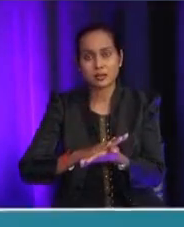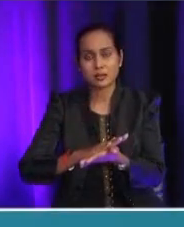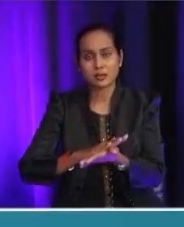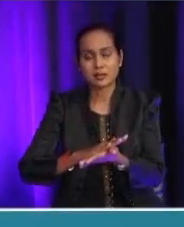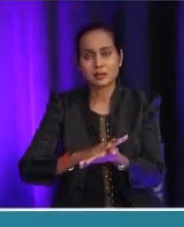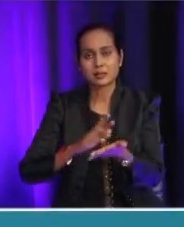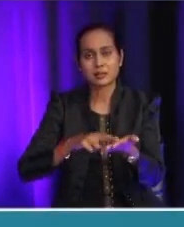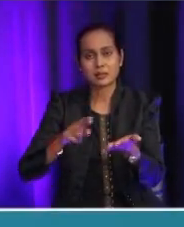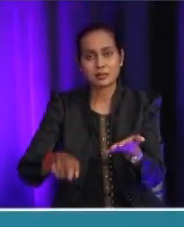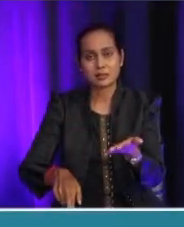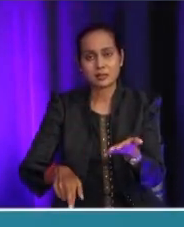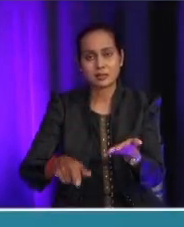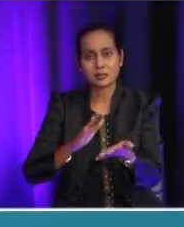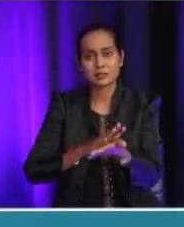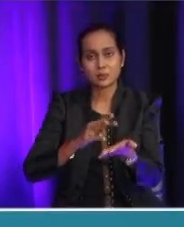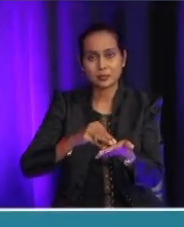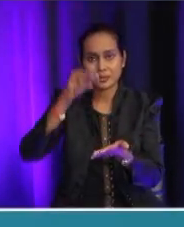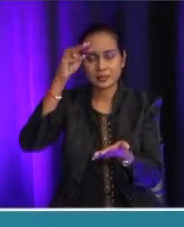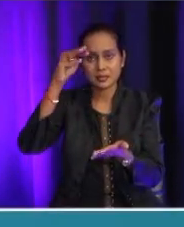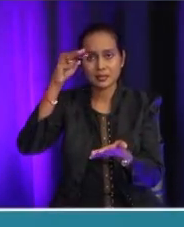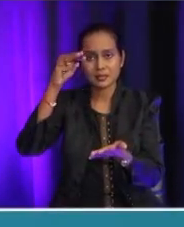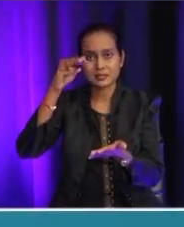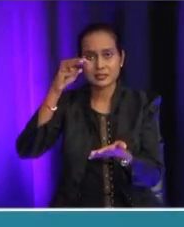sekolah rendah, sekolah menengah,